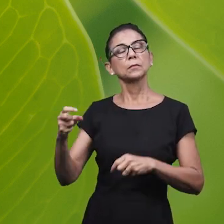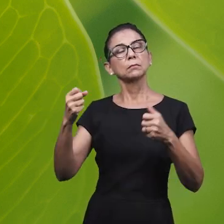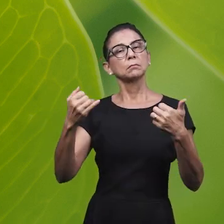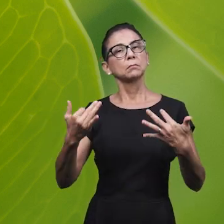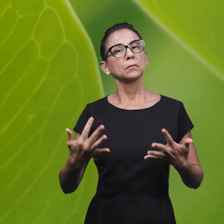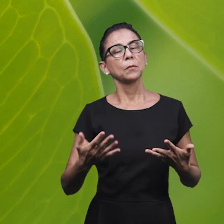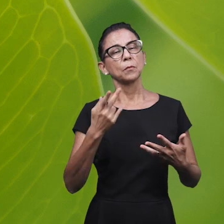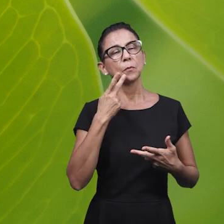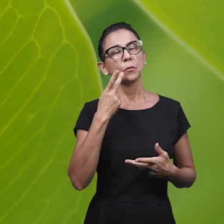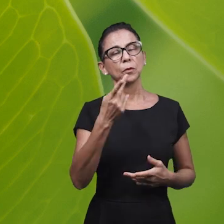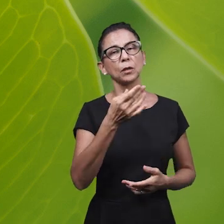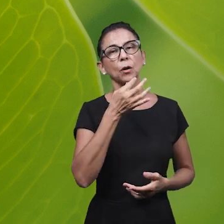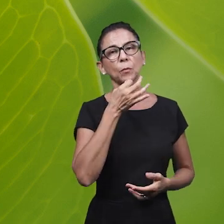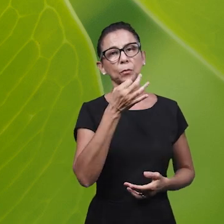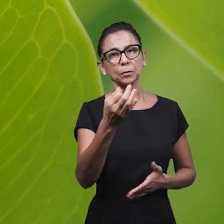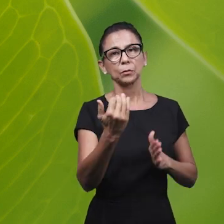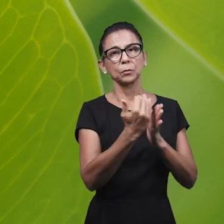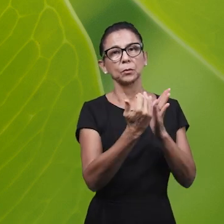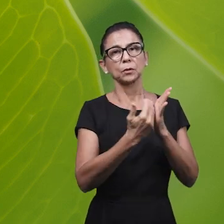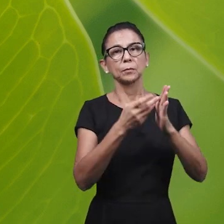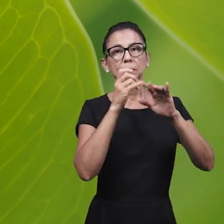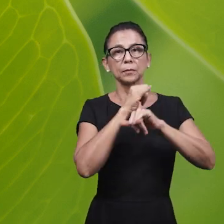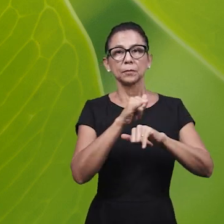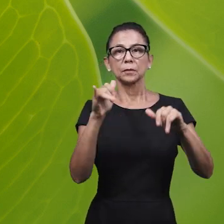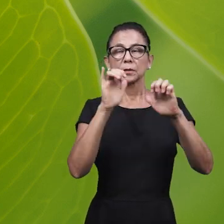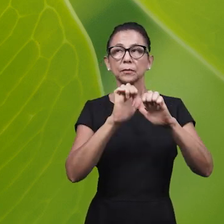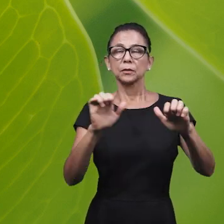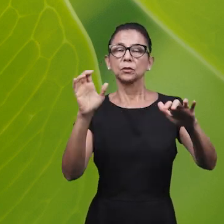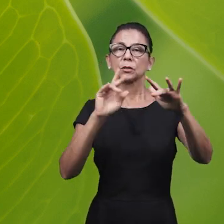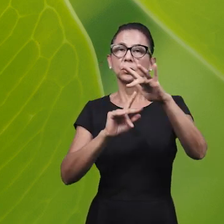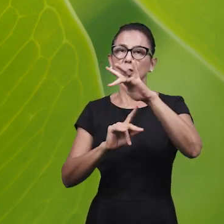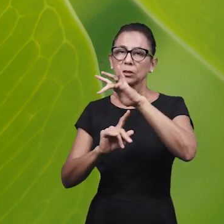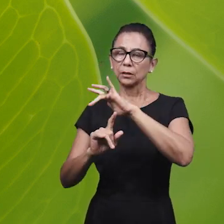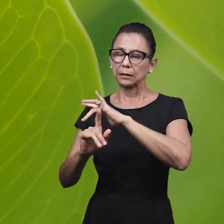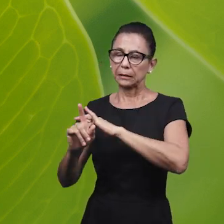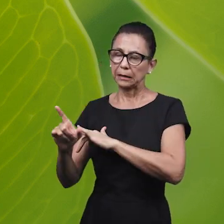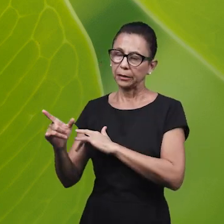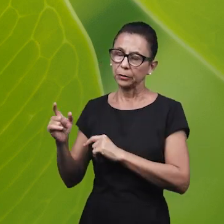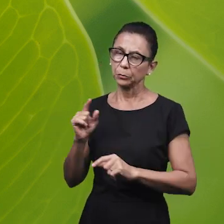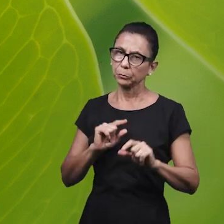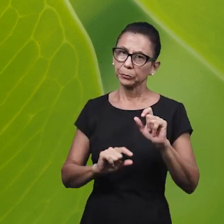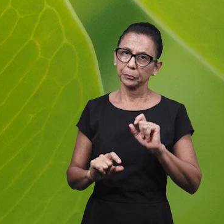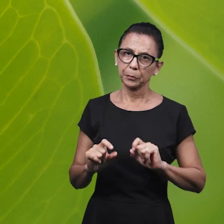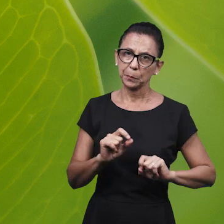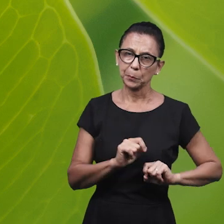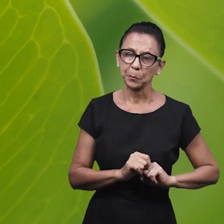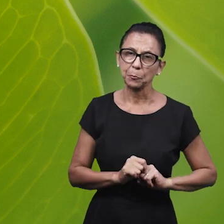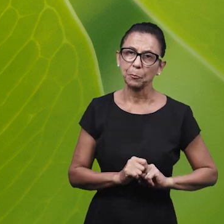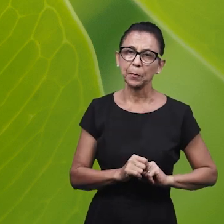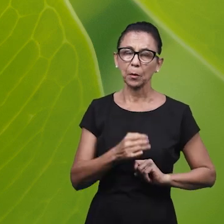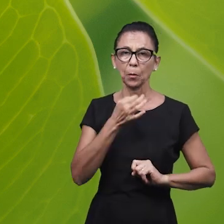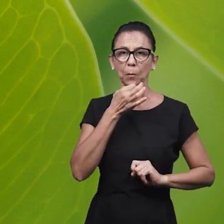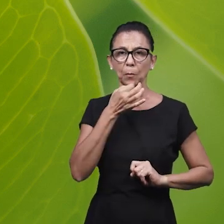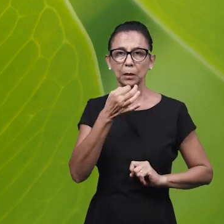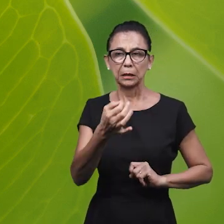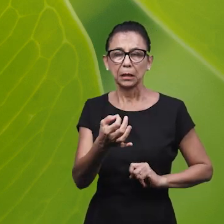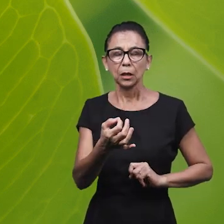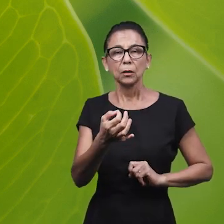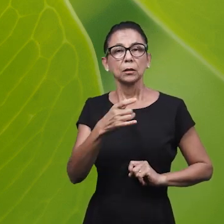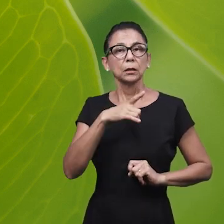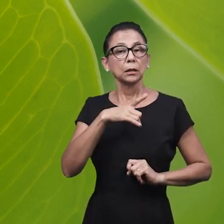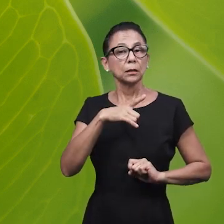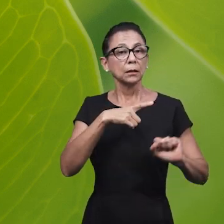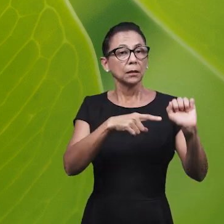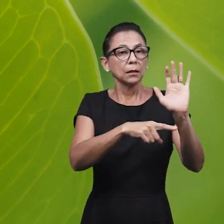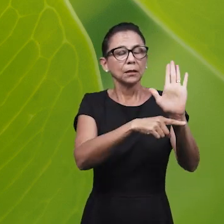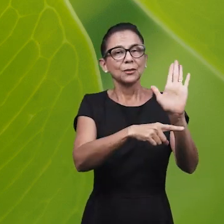suis venu parler un peu sur la formation en annonçant l'évangile éternel. La formation en annonçant l'évangile éternel, c'est